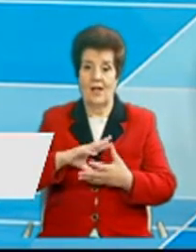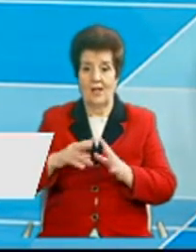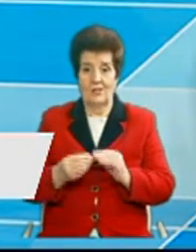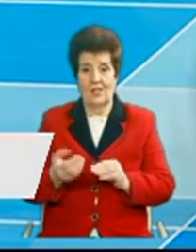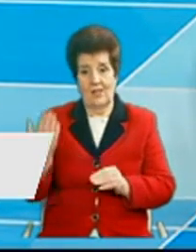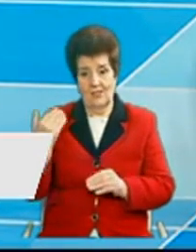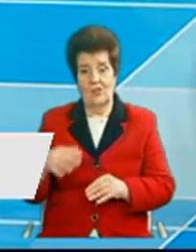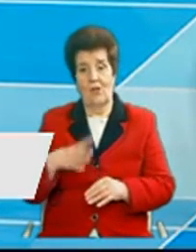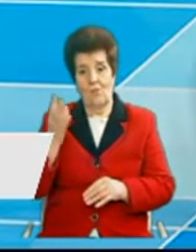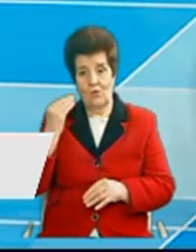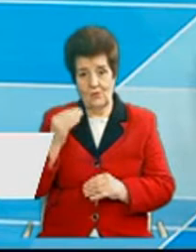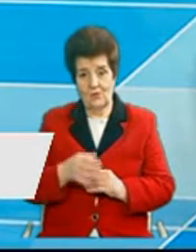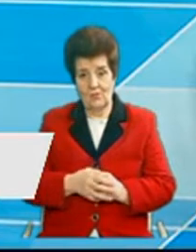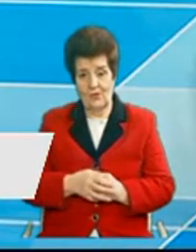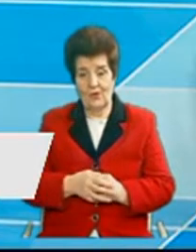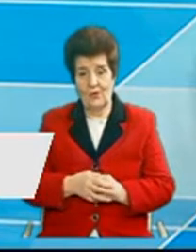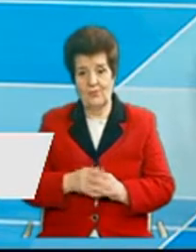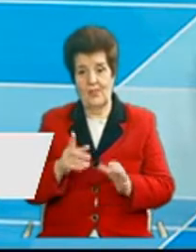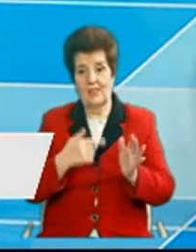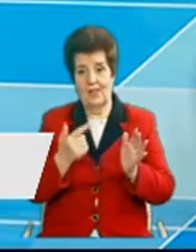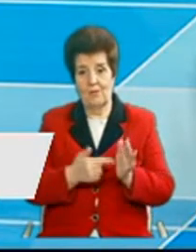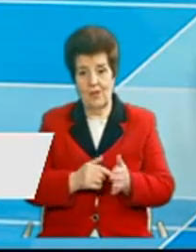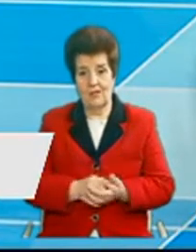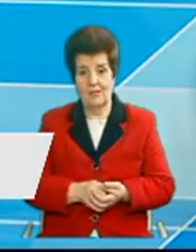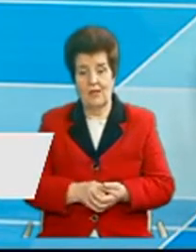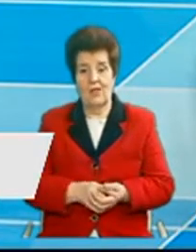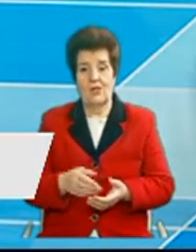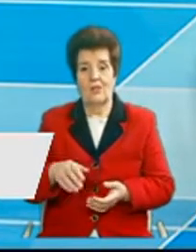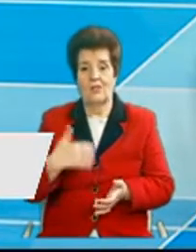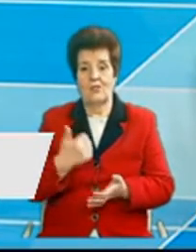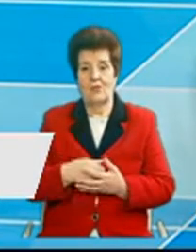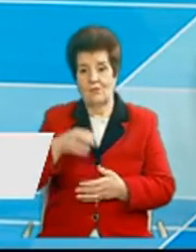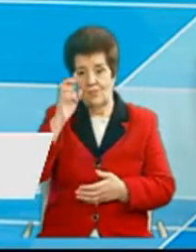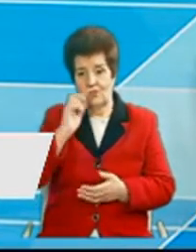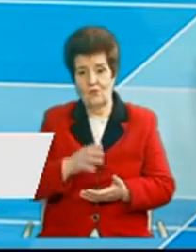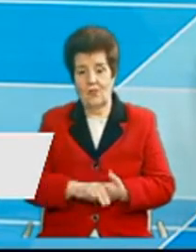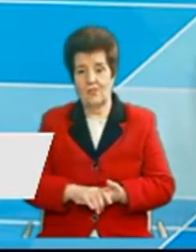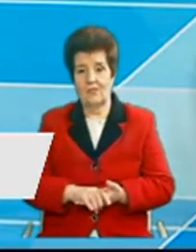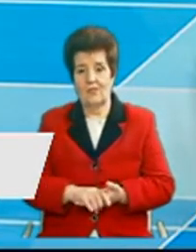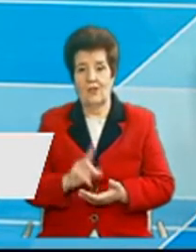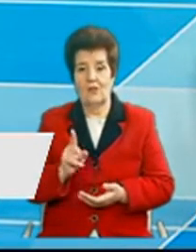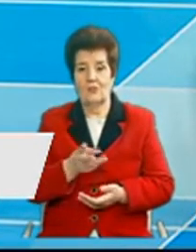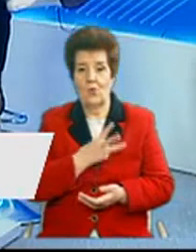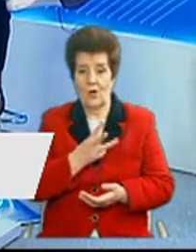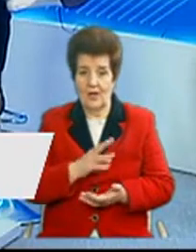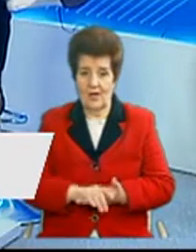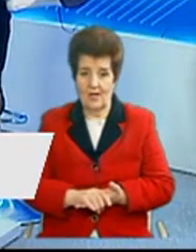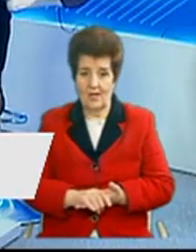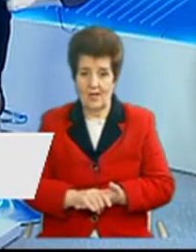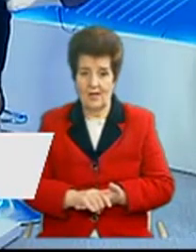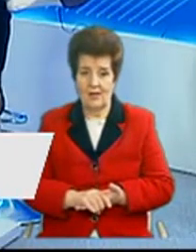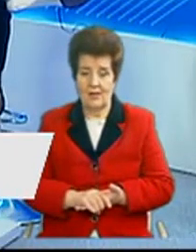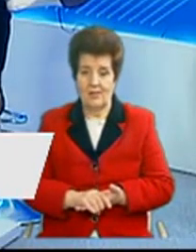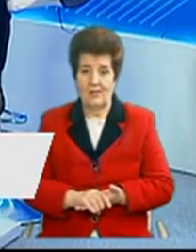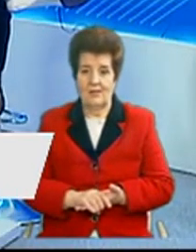recent sondaj de opinie în care întrebați fiind oamenii ce șef de stat, ce prototip de șef de stat și-ar dori, l-au pus în fruntea listei pe